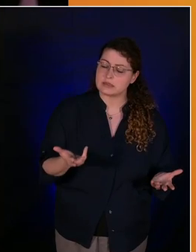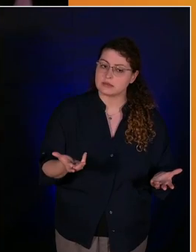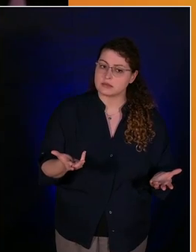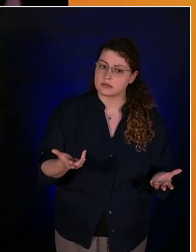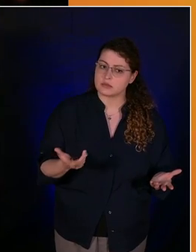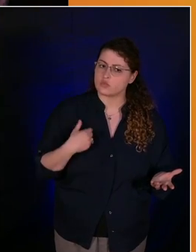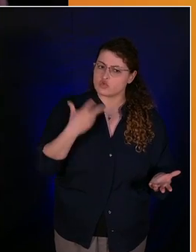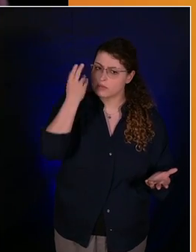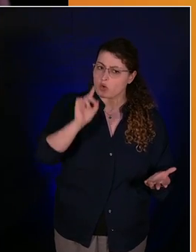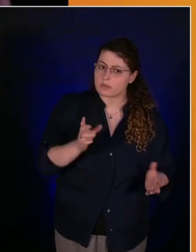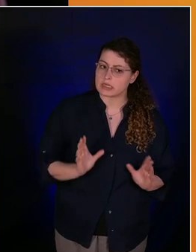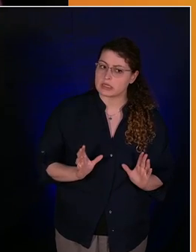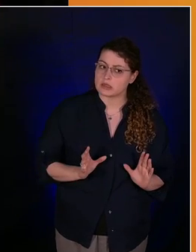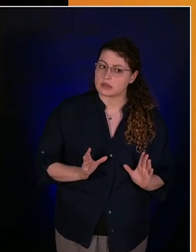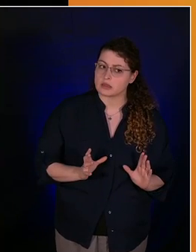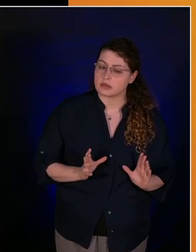ou j'ai pas bien compris